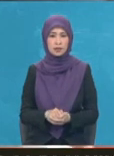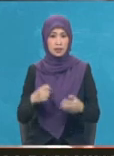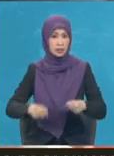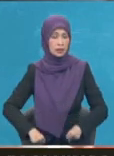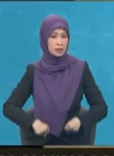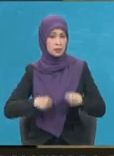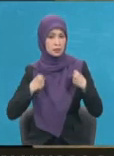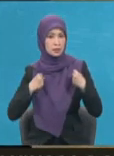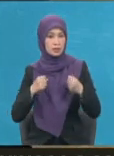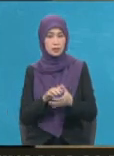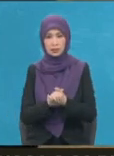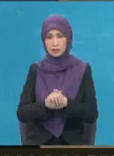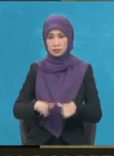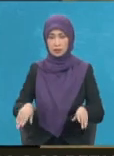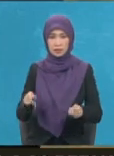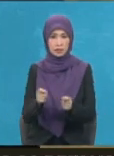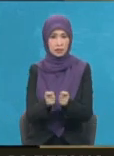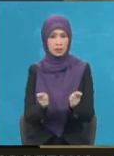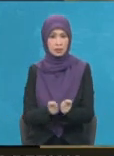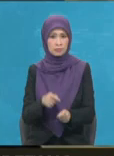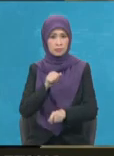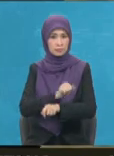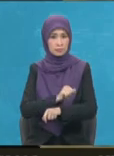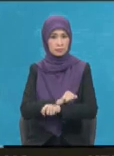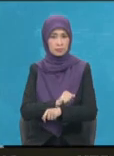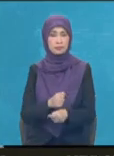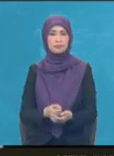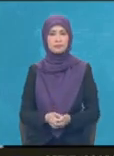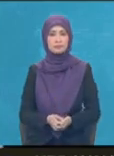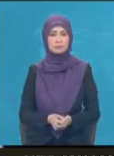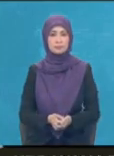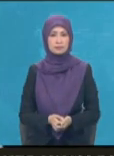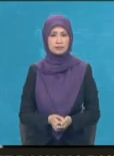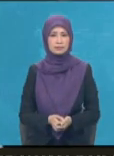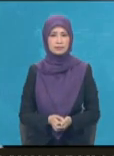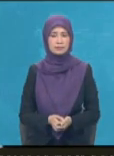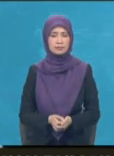kerja juga diadakan penyampaian hadiah kepada para pemenang Play